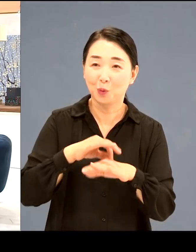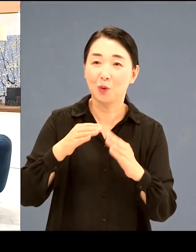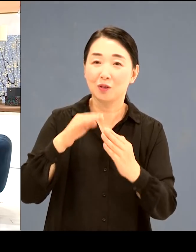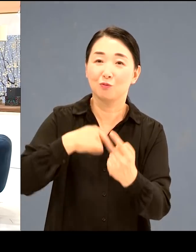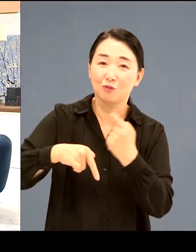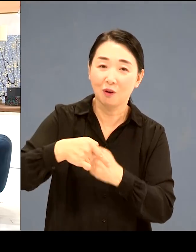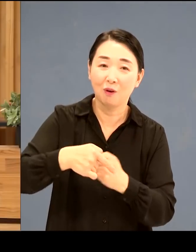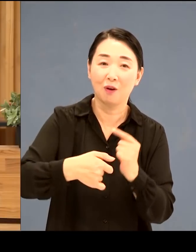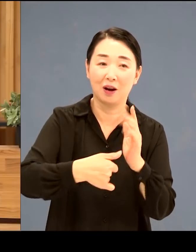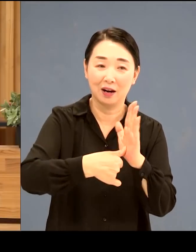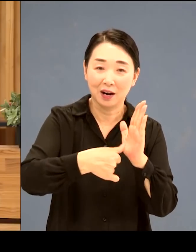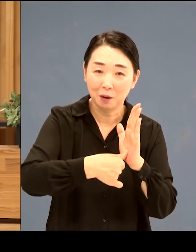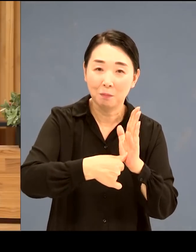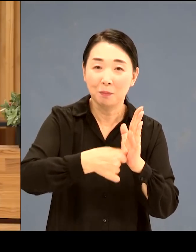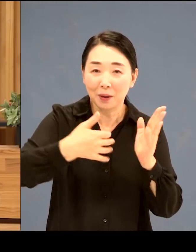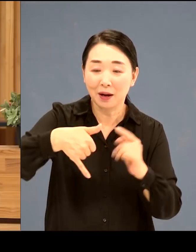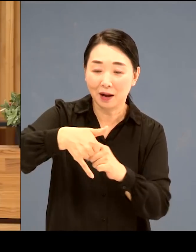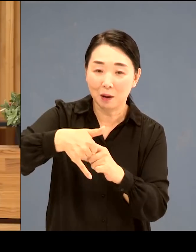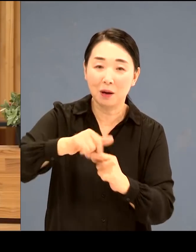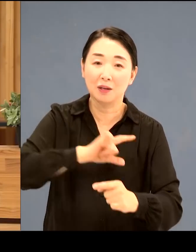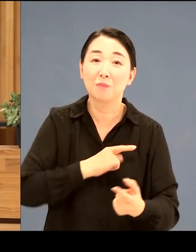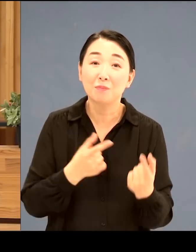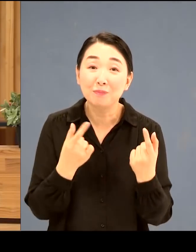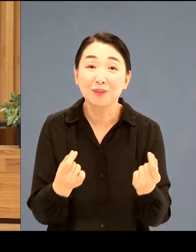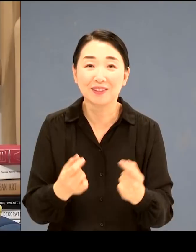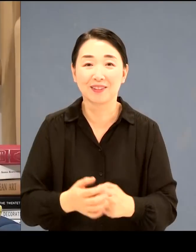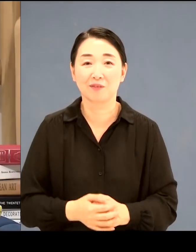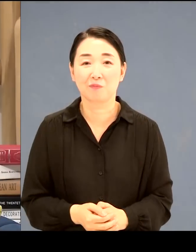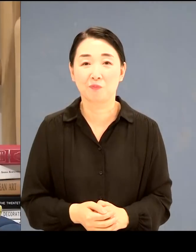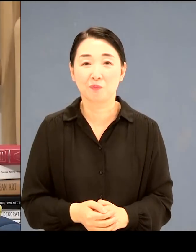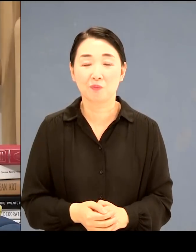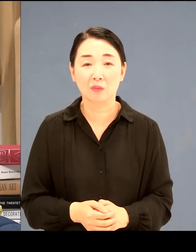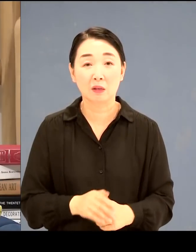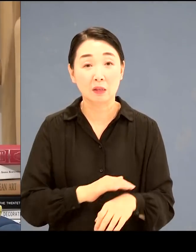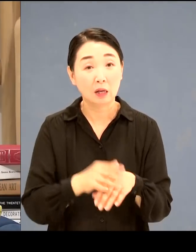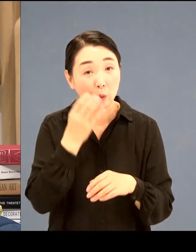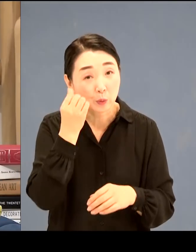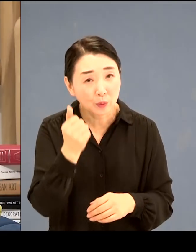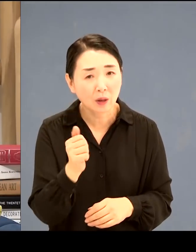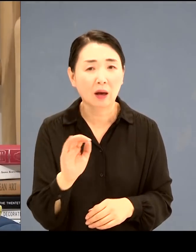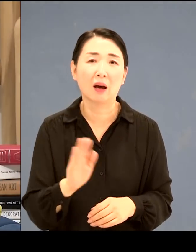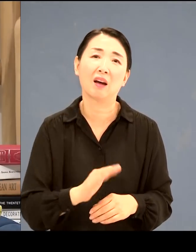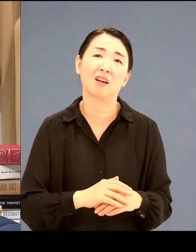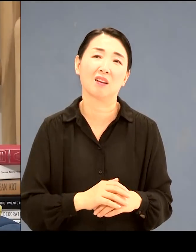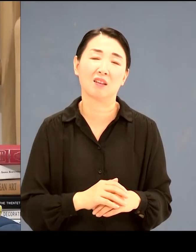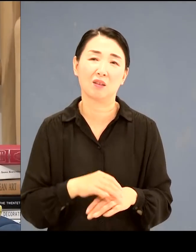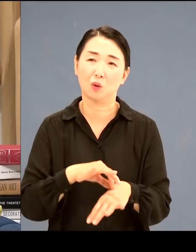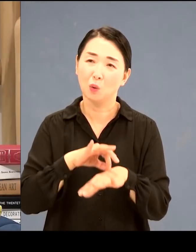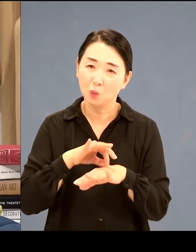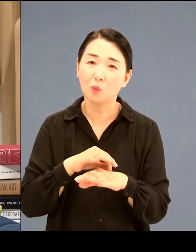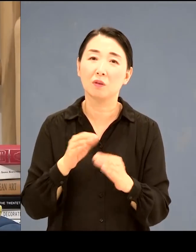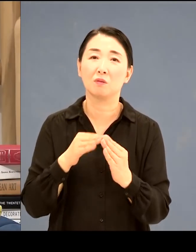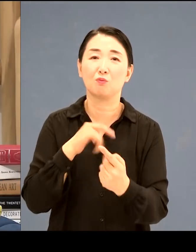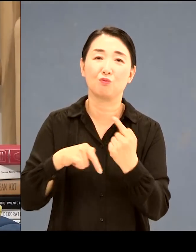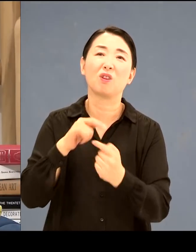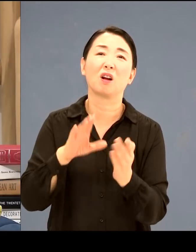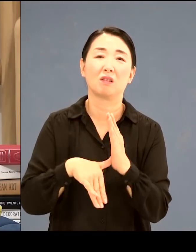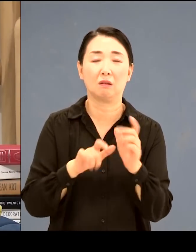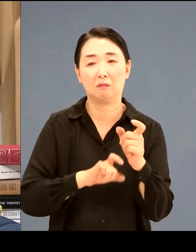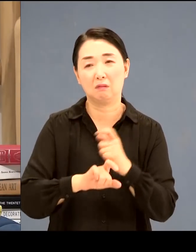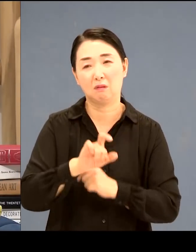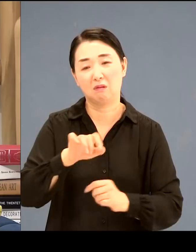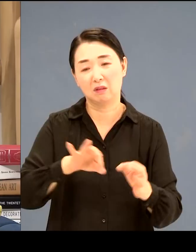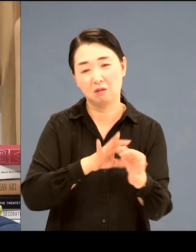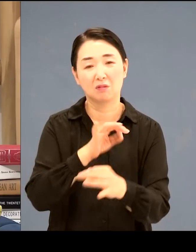네, 네. 그래서 잘 됐어요? 아니 그것 때문에 저희가 힘들어진 계기가 더